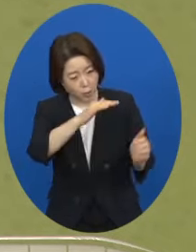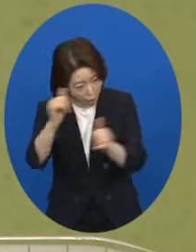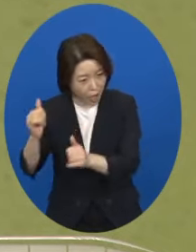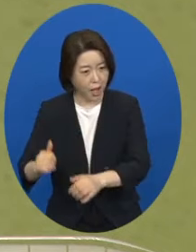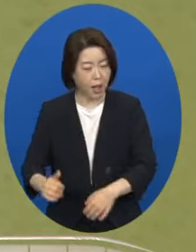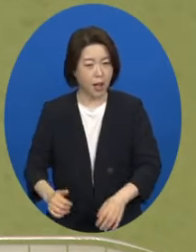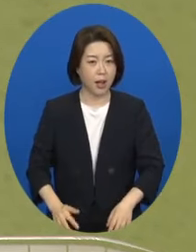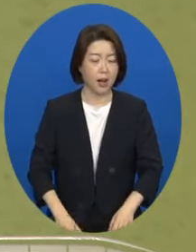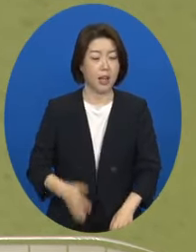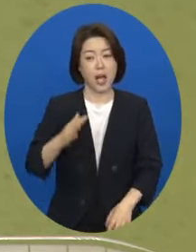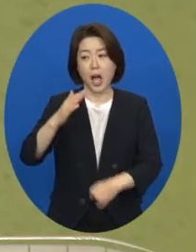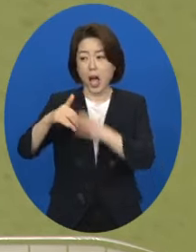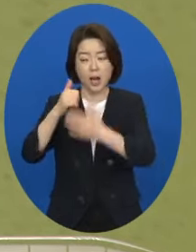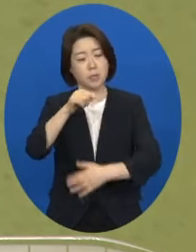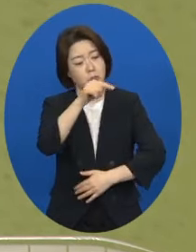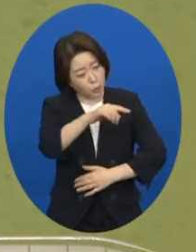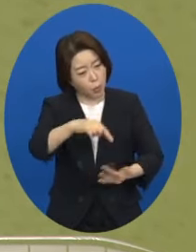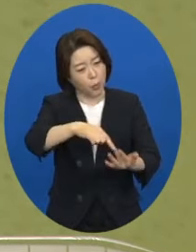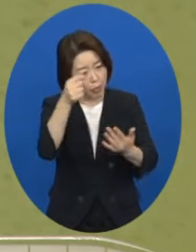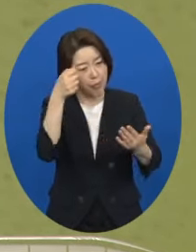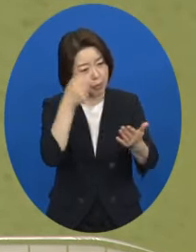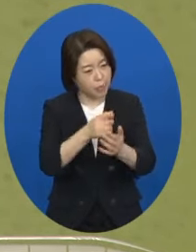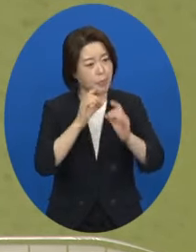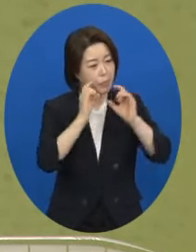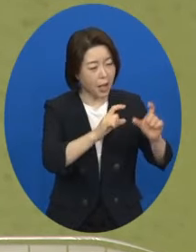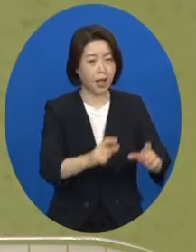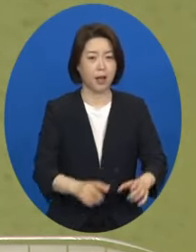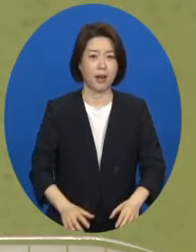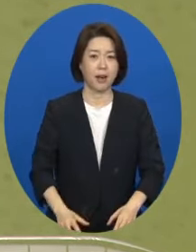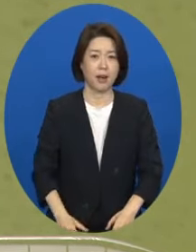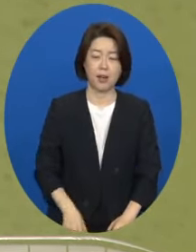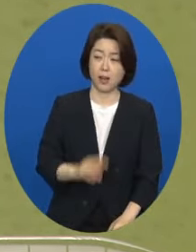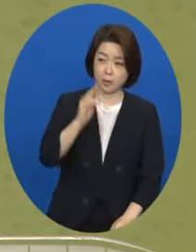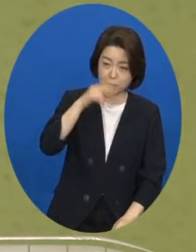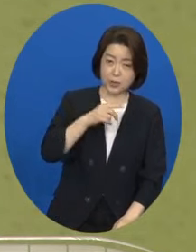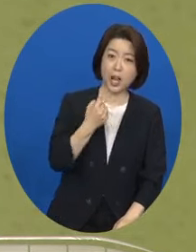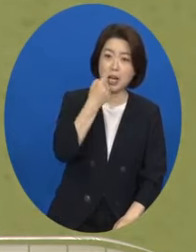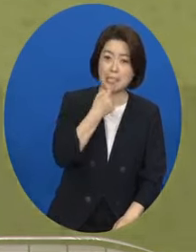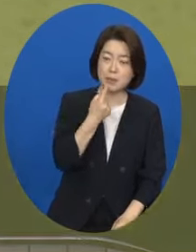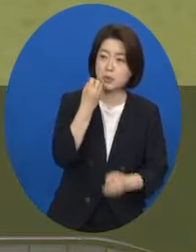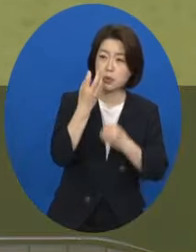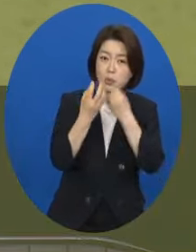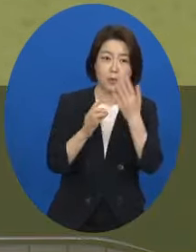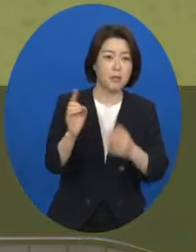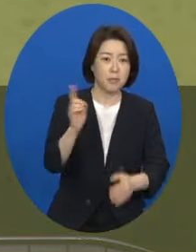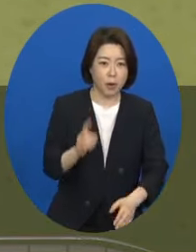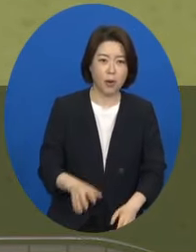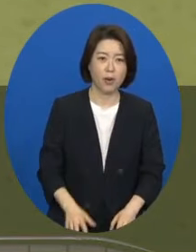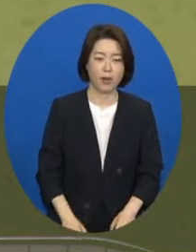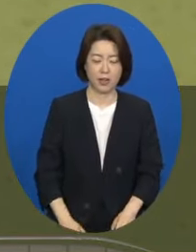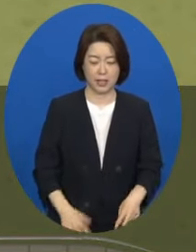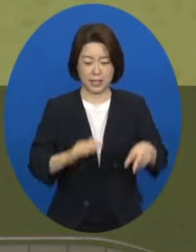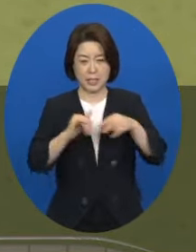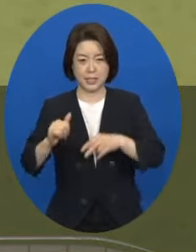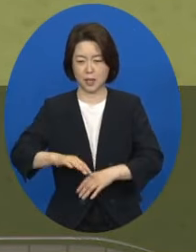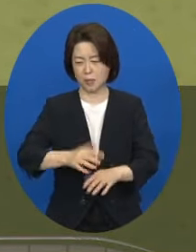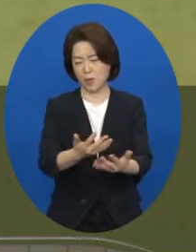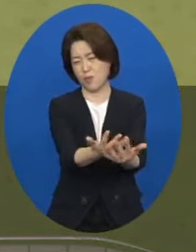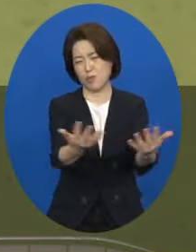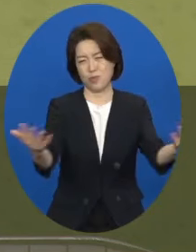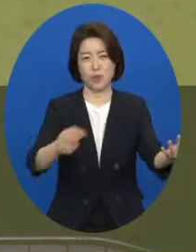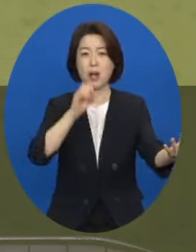너를 택했다고 하나님이 하면서 사무엘 입술을 통해서 뭐라고 하시죠? 24절입니다 사무엘이 온 백성에게